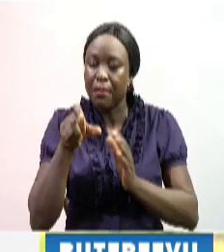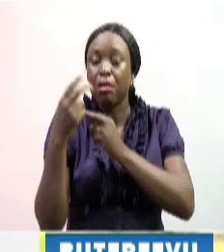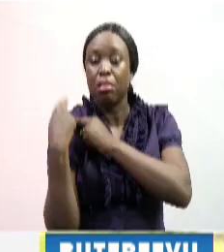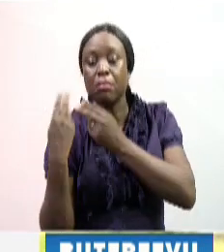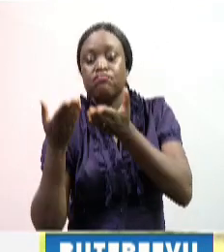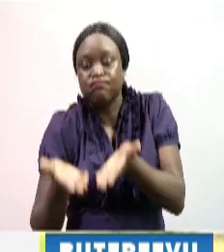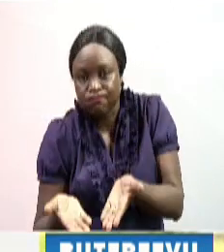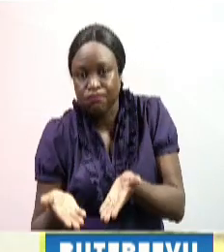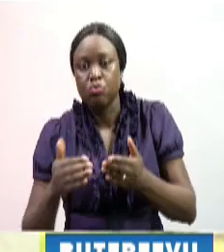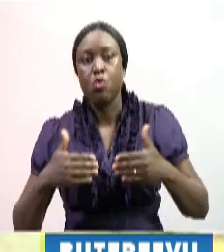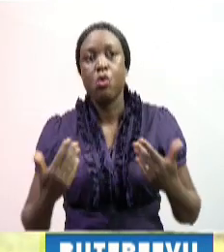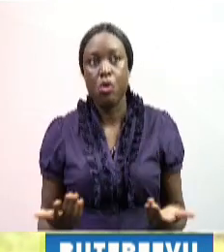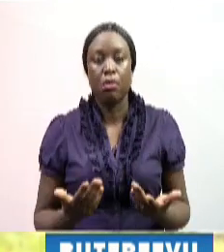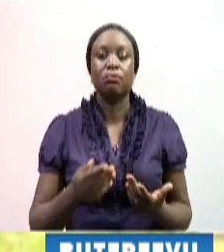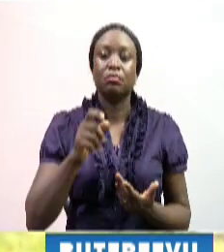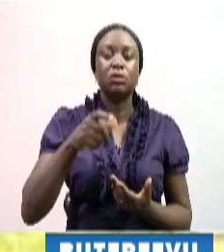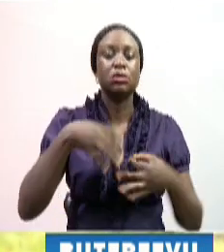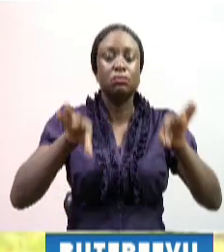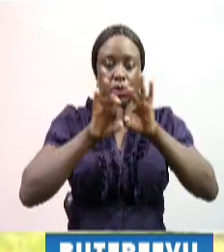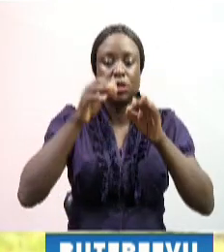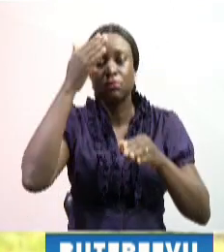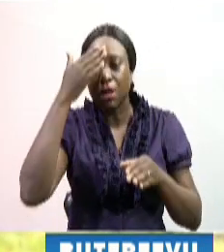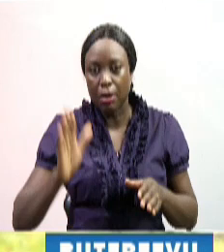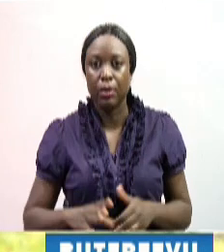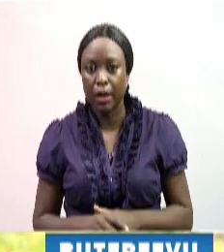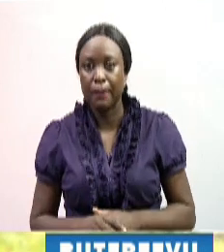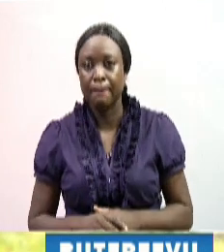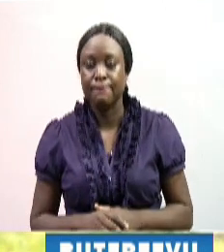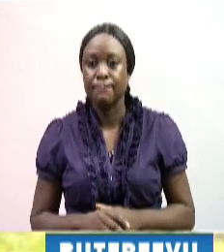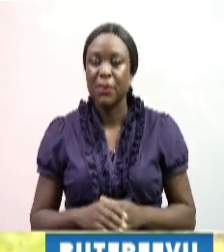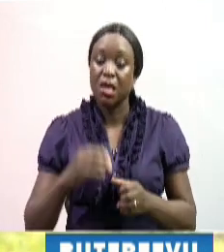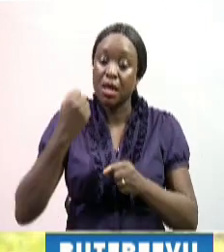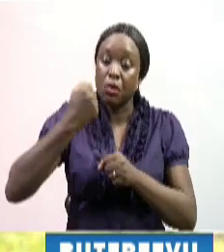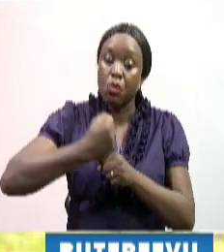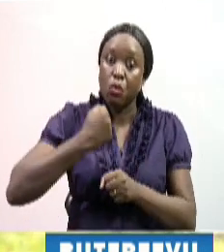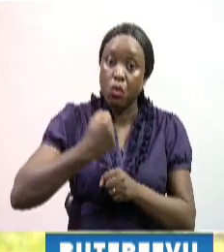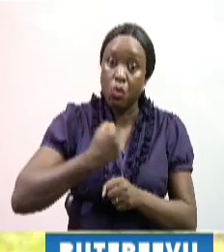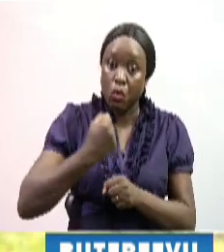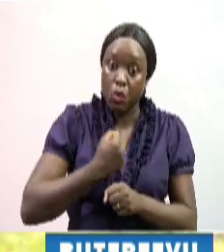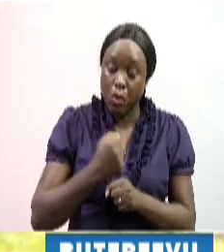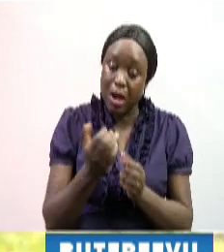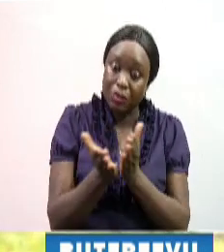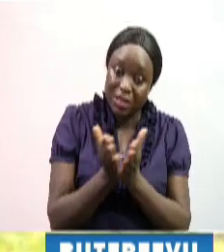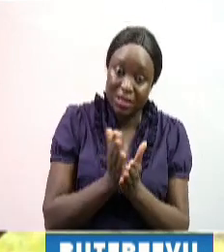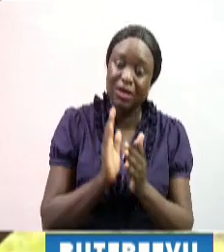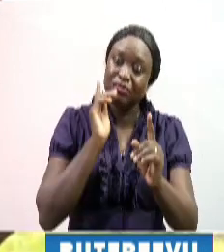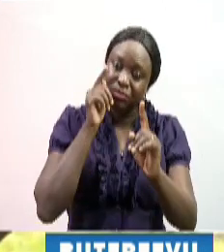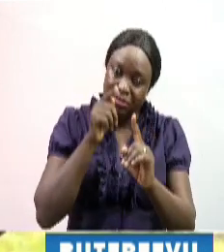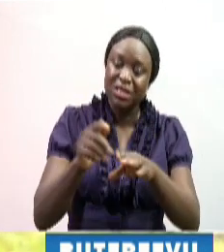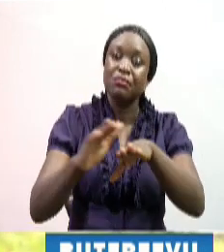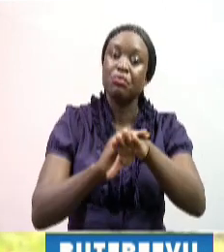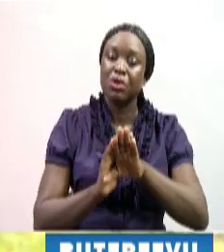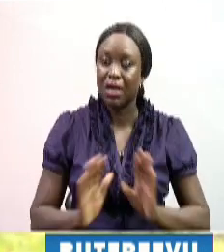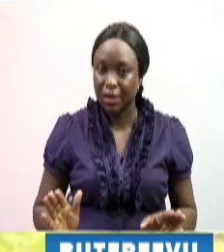obuvunaanyizibwa, oba abali n'okumanya nti emirimu gitambuzibwa ku lw'obulungi bwa Buganda,